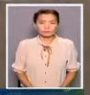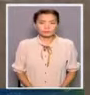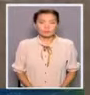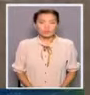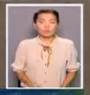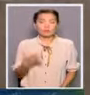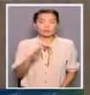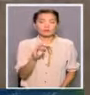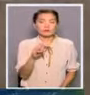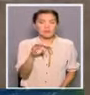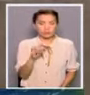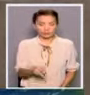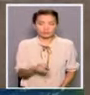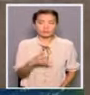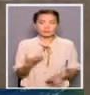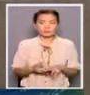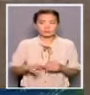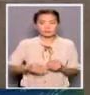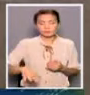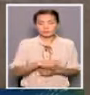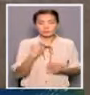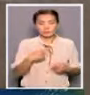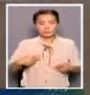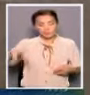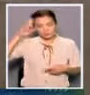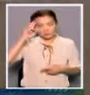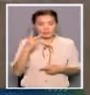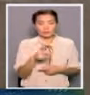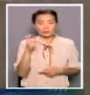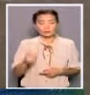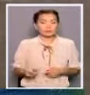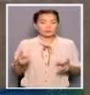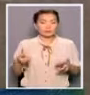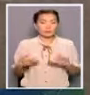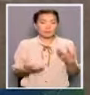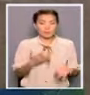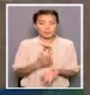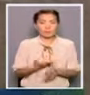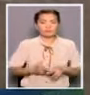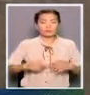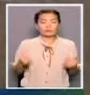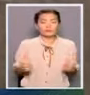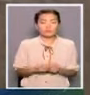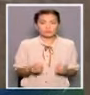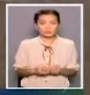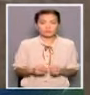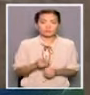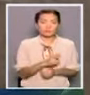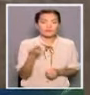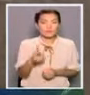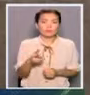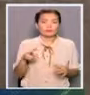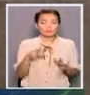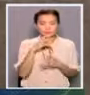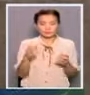Известны 5 сарматских курганов на этом месте. По некоторым данным, 3 из них были разворованы. Мы сейчас находимся на тех 2,